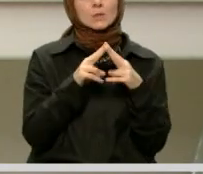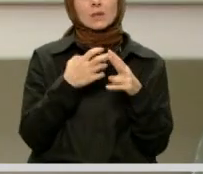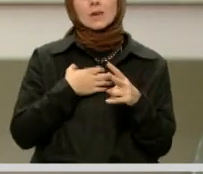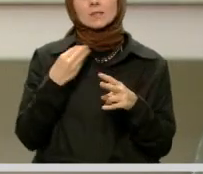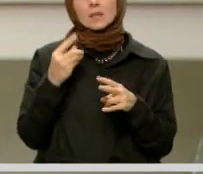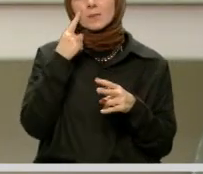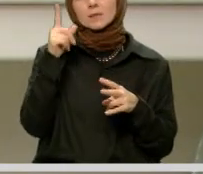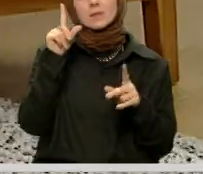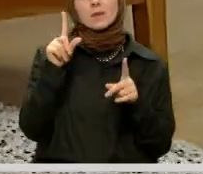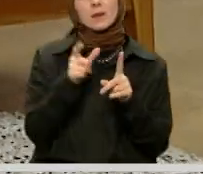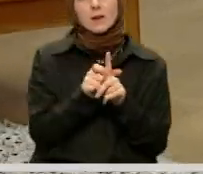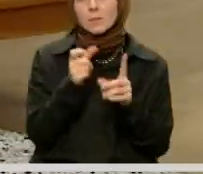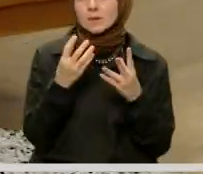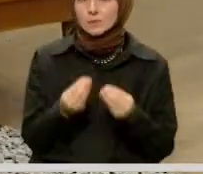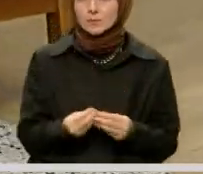iyi bakın. Allah'a emanet olun.